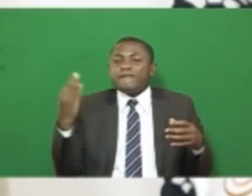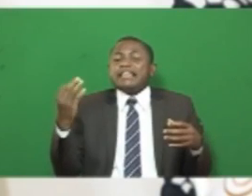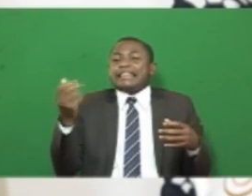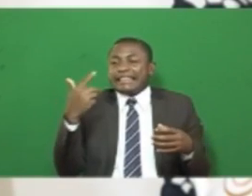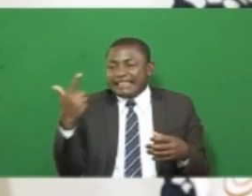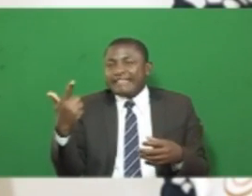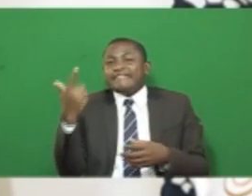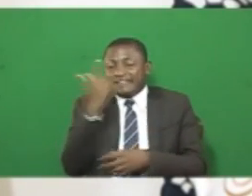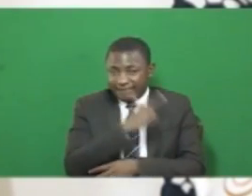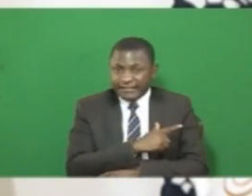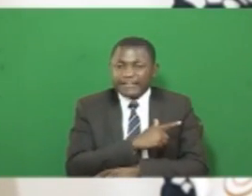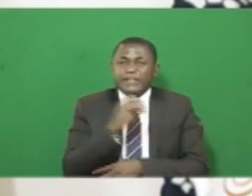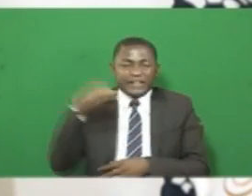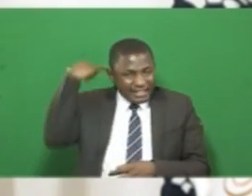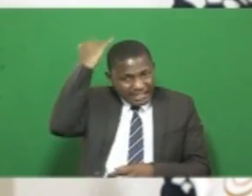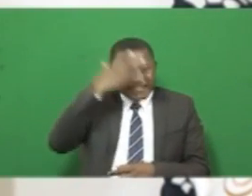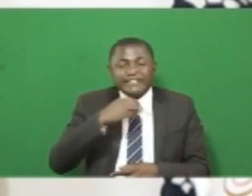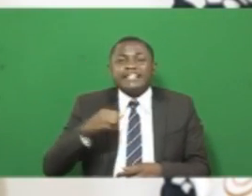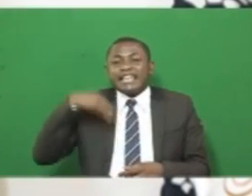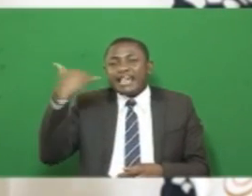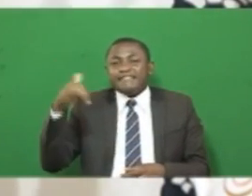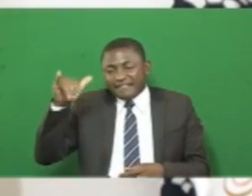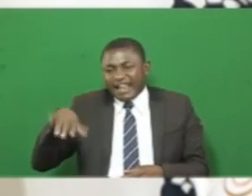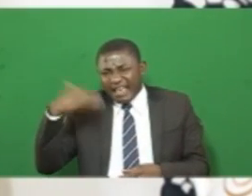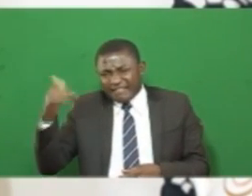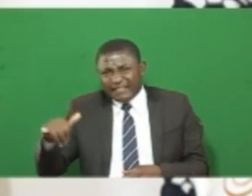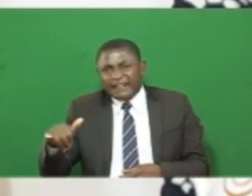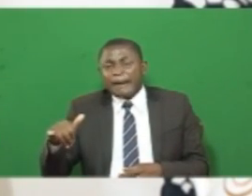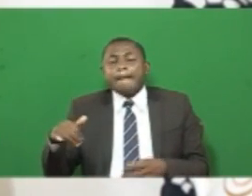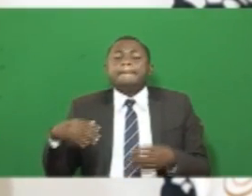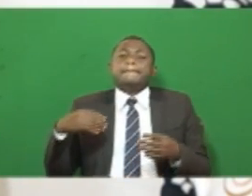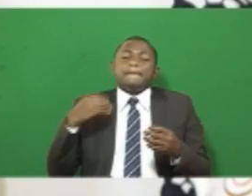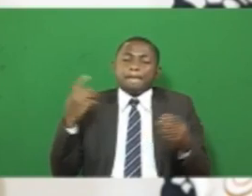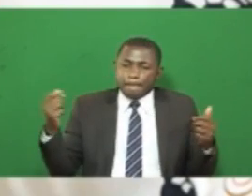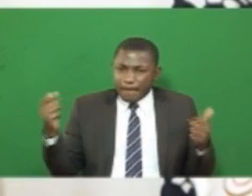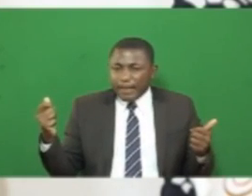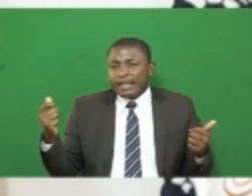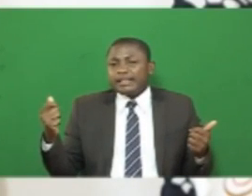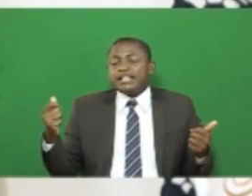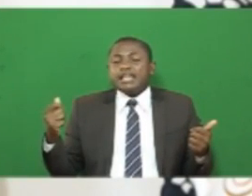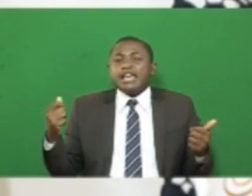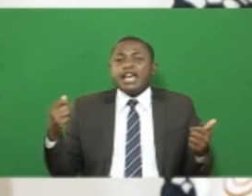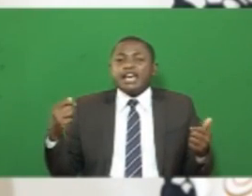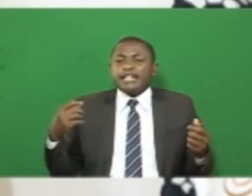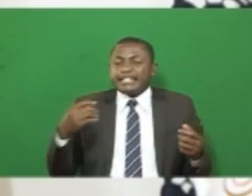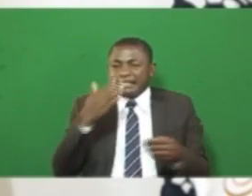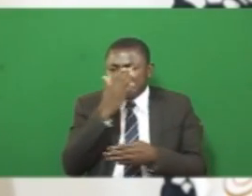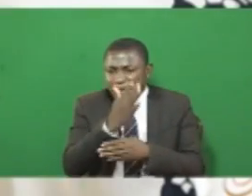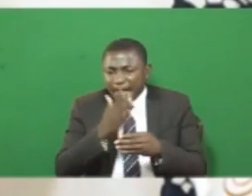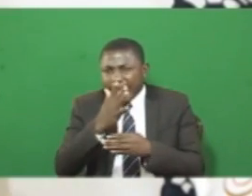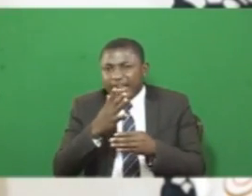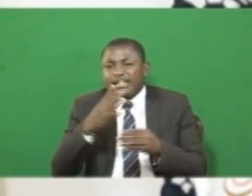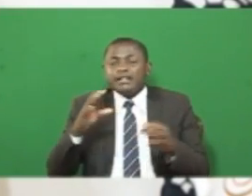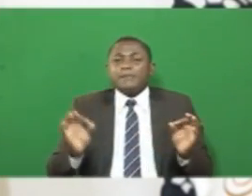neva Israel. Gore ne gore. Uh-huh. But pane mutambo wainzi wezingwa zisina mbirizo. Okay. Chicha wa ita pa mutambo. Kana mazuwa